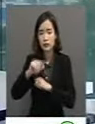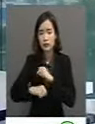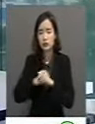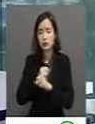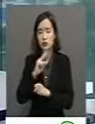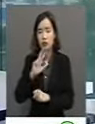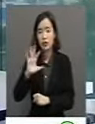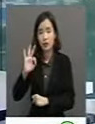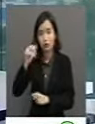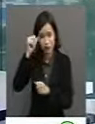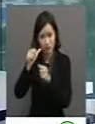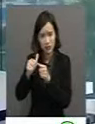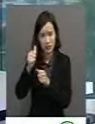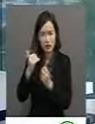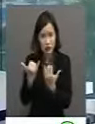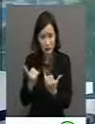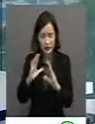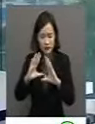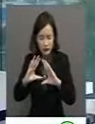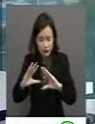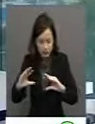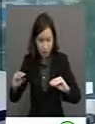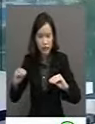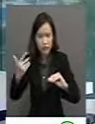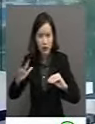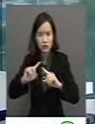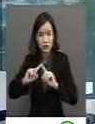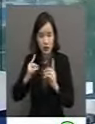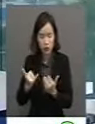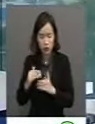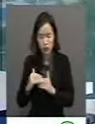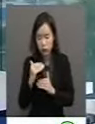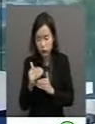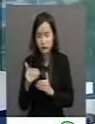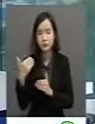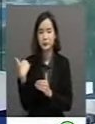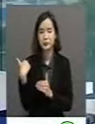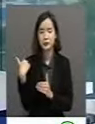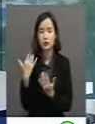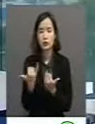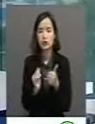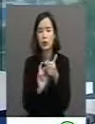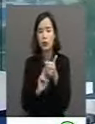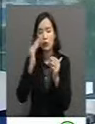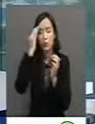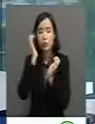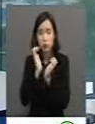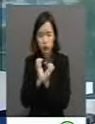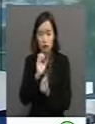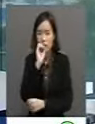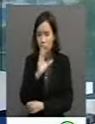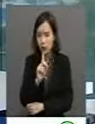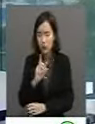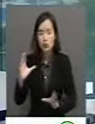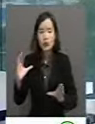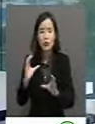ดีนี้อาจจะเงียบๆหายไปสักพักหนึ่งแต่ว่าเรื่องของความคืบหน้าในรูปคดีวันนี้ทางรองผู้บัญชาการตำรวจแห่งชาติฮะได้มีการส